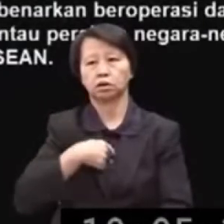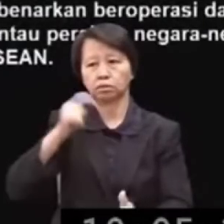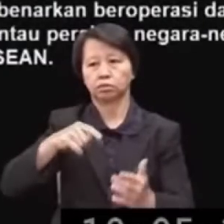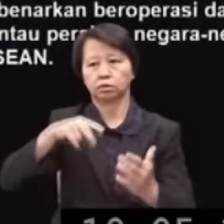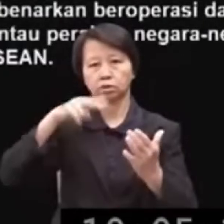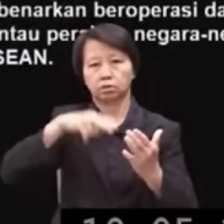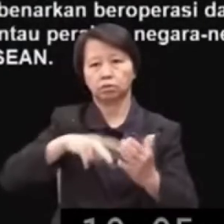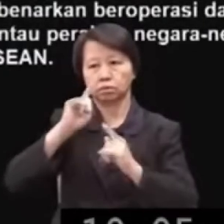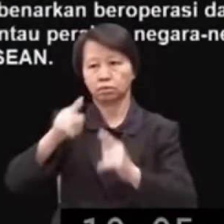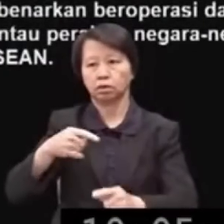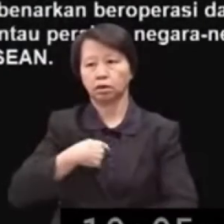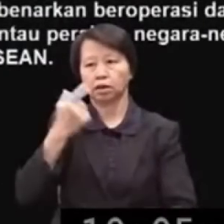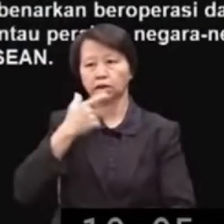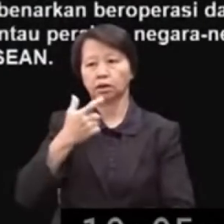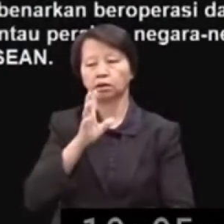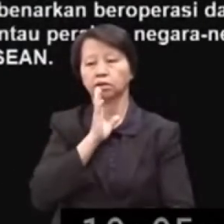jawabannya